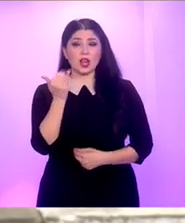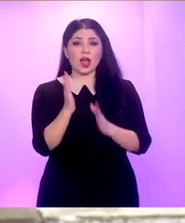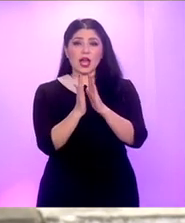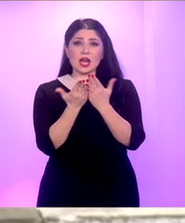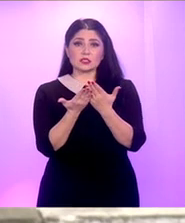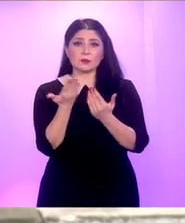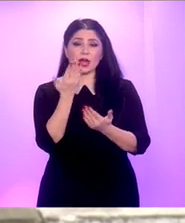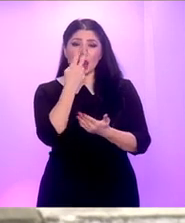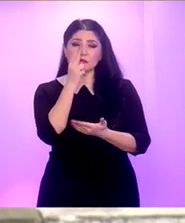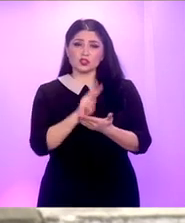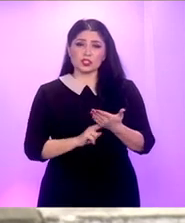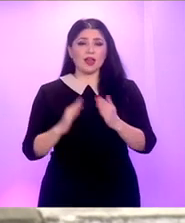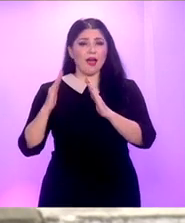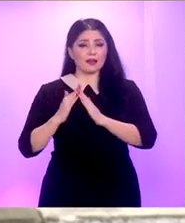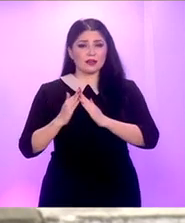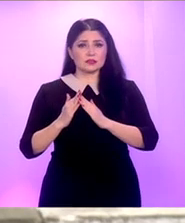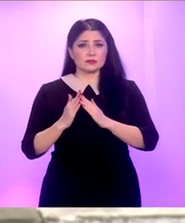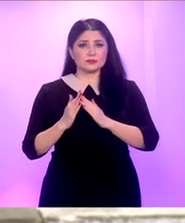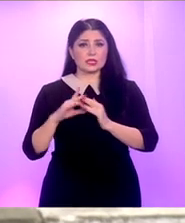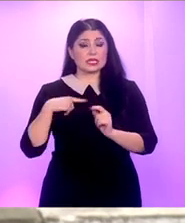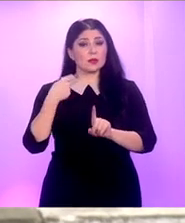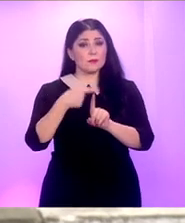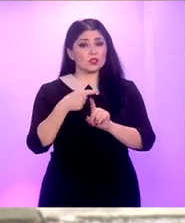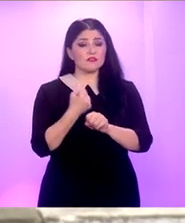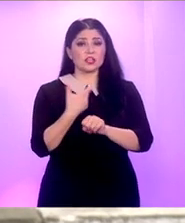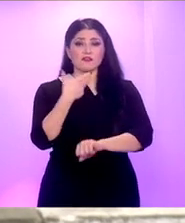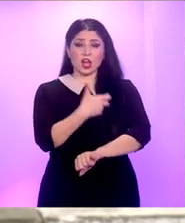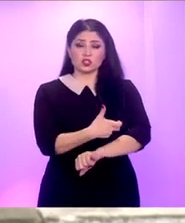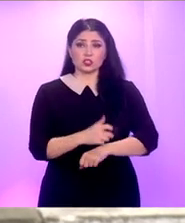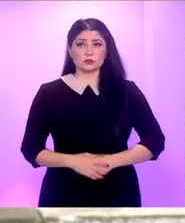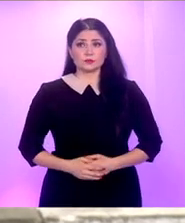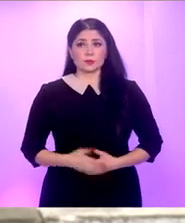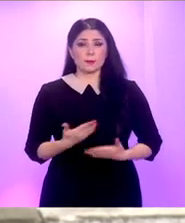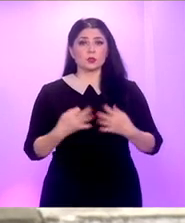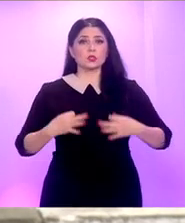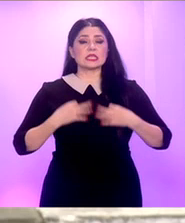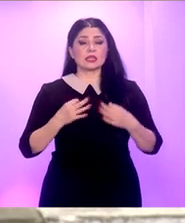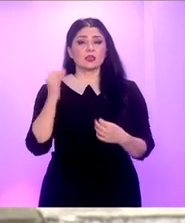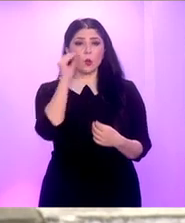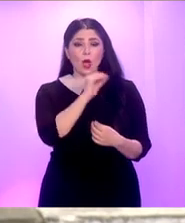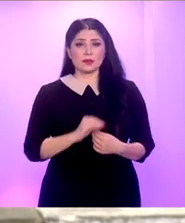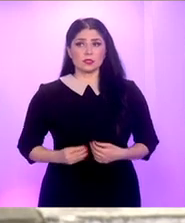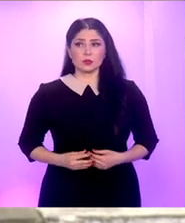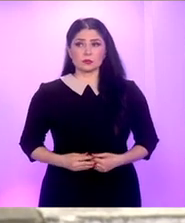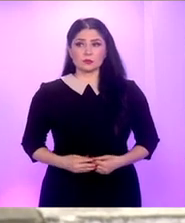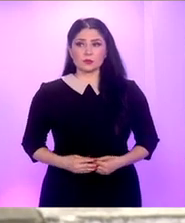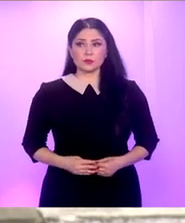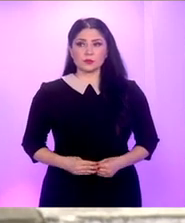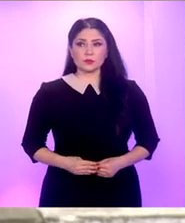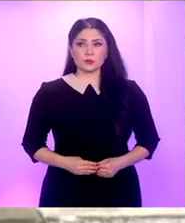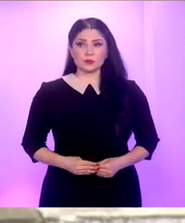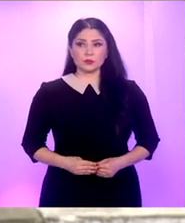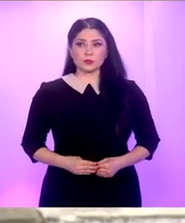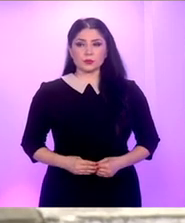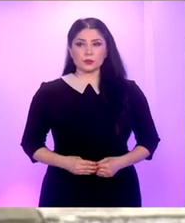cărțile pe care le-am avut acasă cât de benefice sunt vaccinurile pentru sănătatea populației.